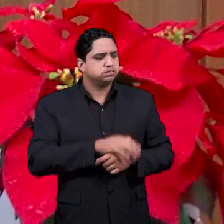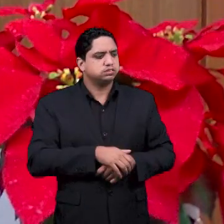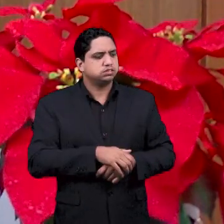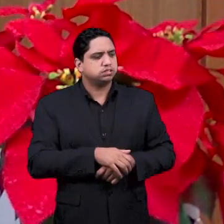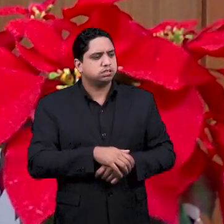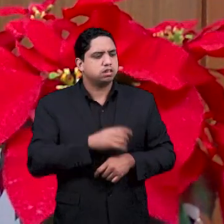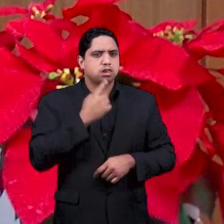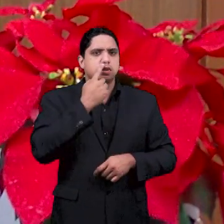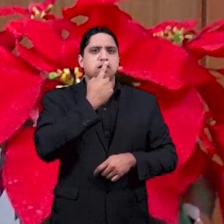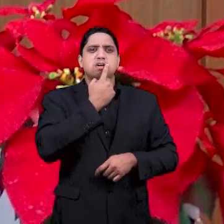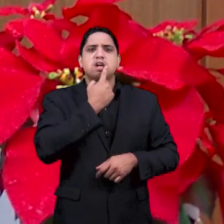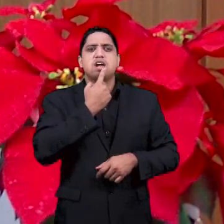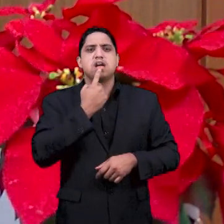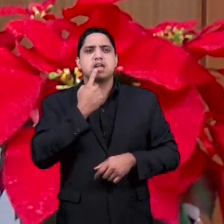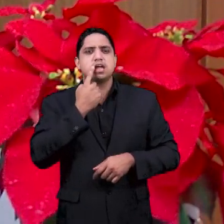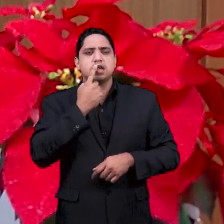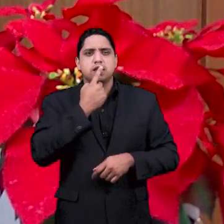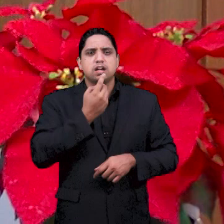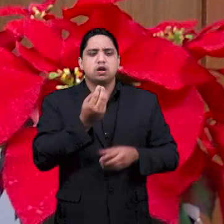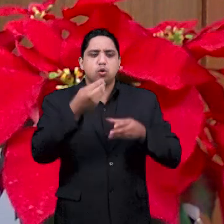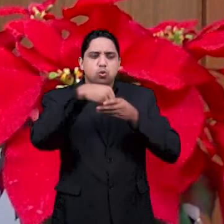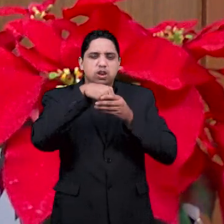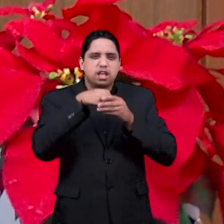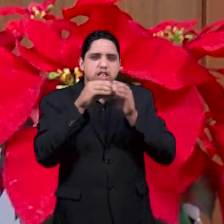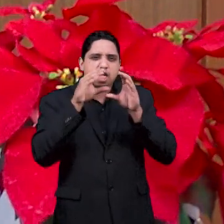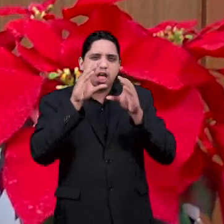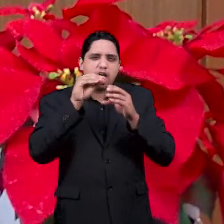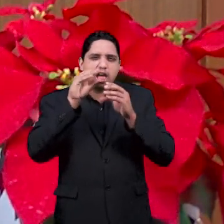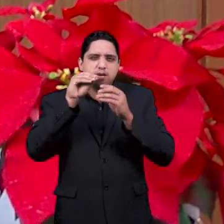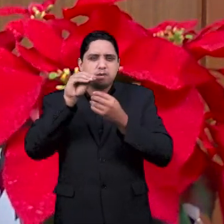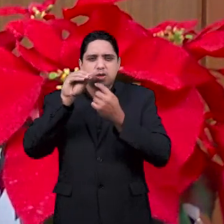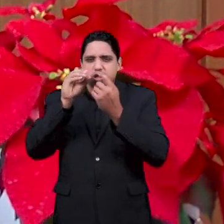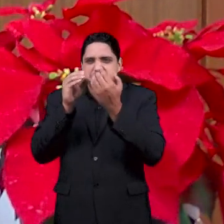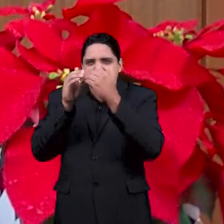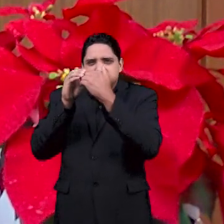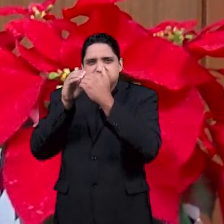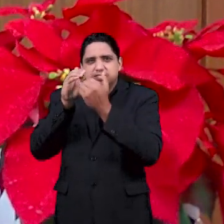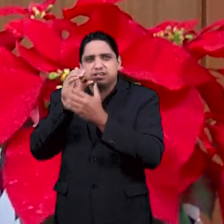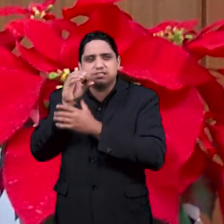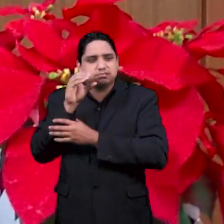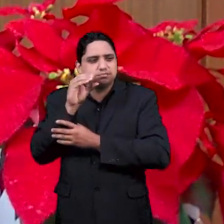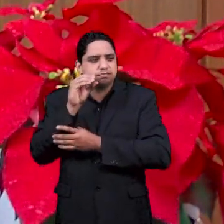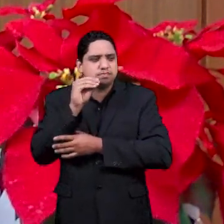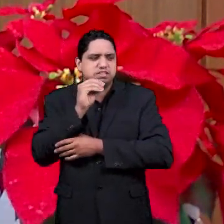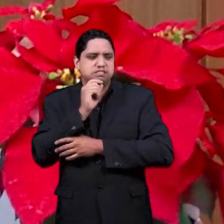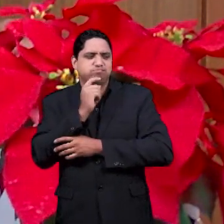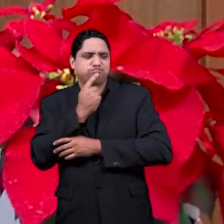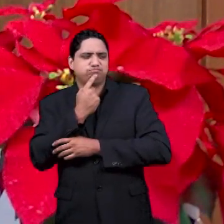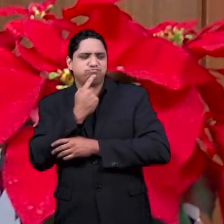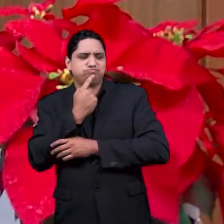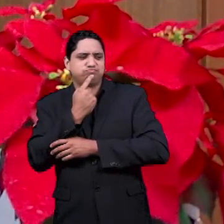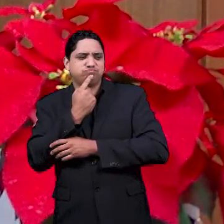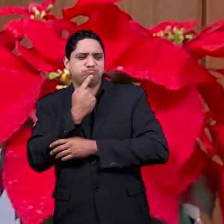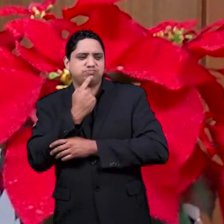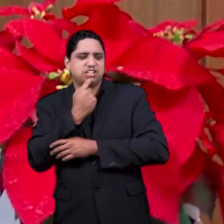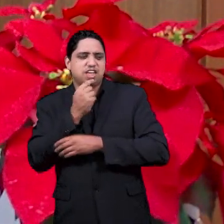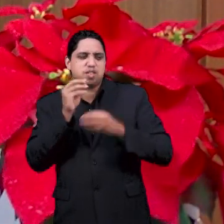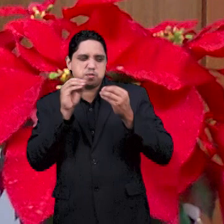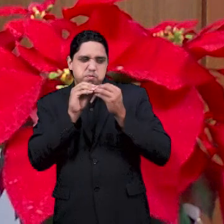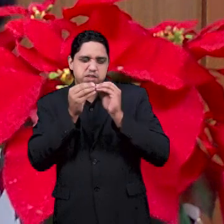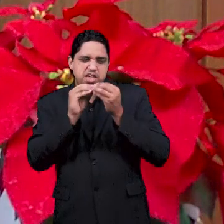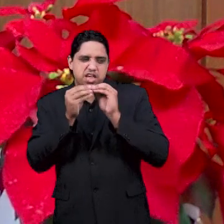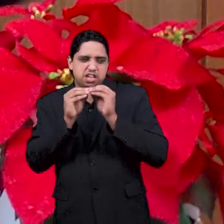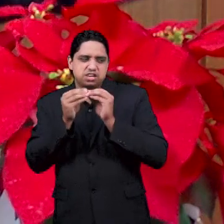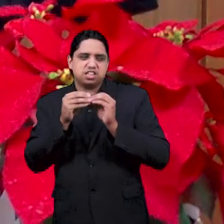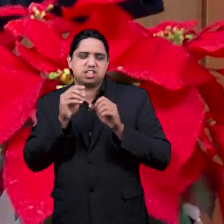увидеть что-то или на губах, или внутри рта. И вы можете понять, что это болезнь какой-то. А